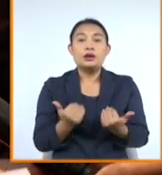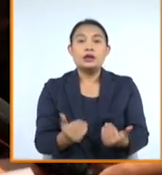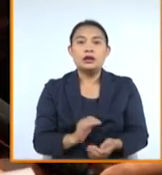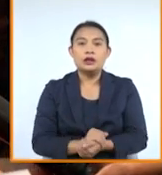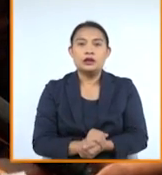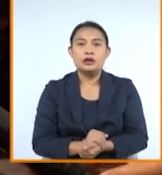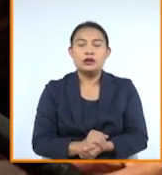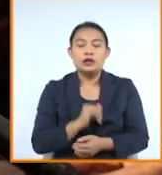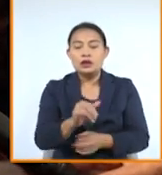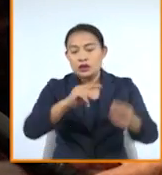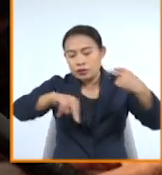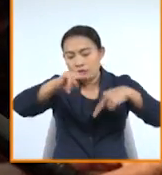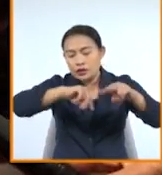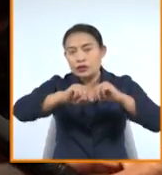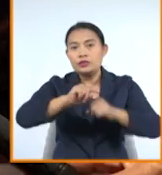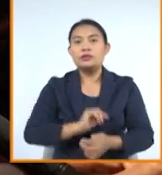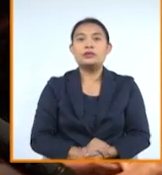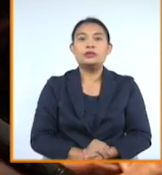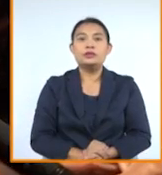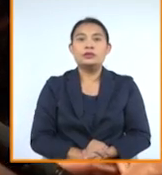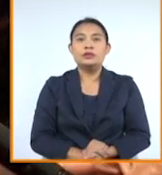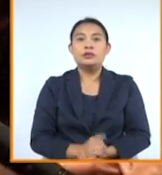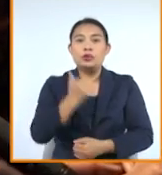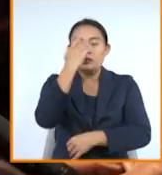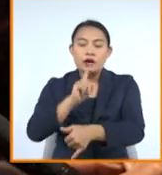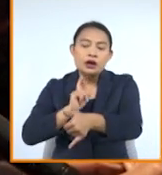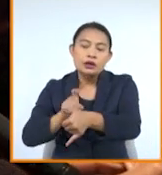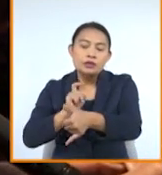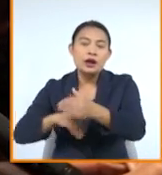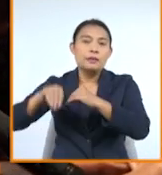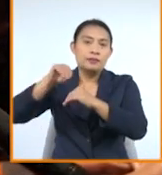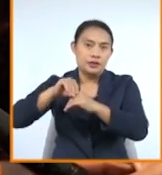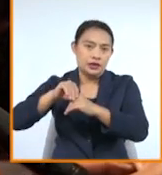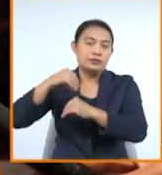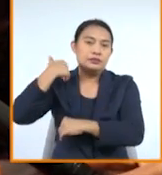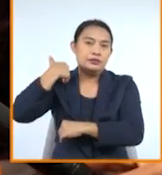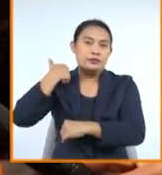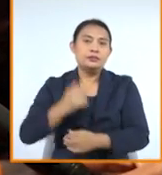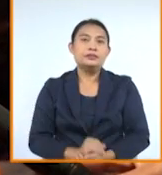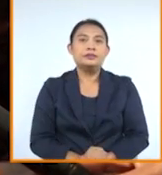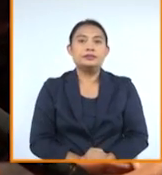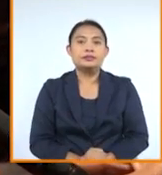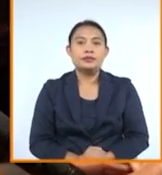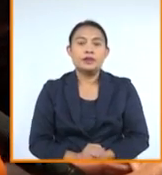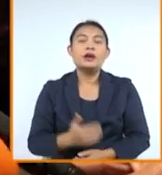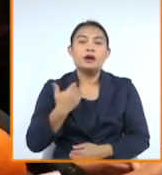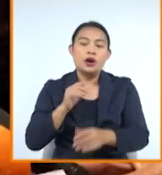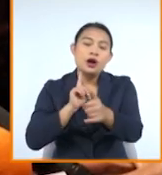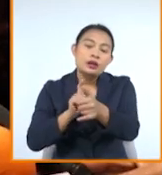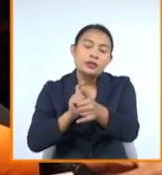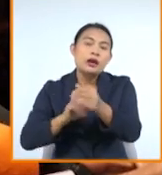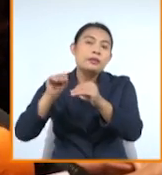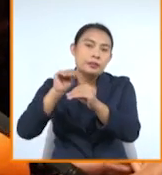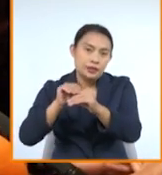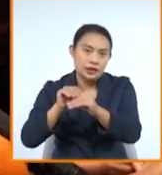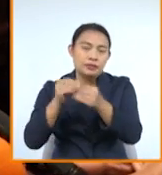อบก็เนื่องจากว่าพนักงานสอบสวนนั้นได้สอบปากคำพยานเพิ่มเติมเพิ่ม อีกเป็นบางปากเพราะฉะนั้นก็